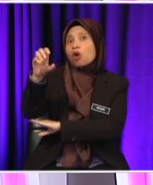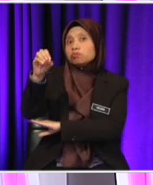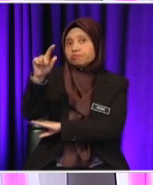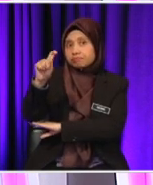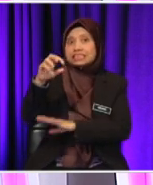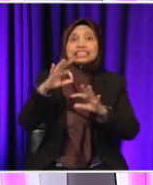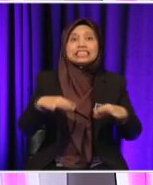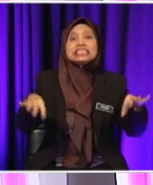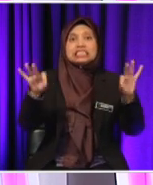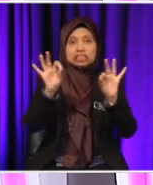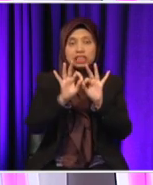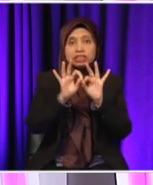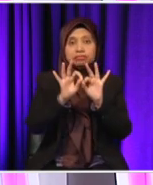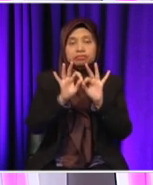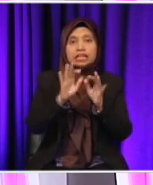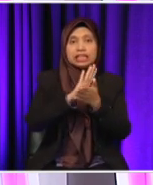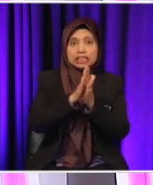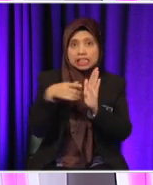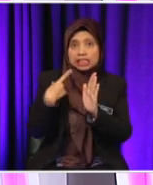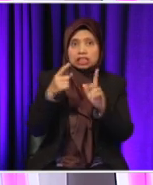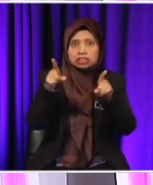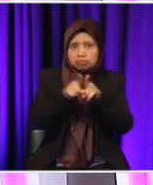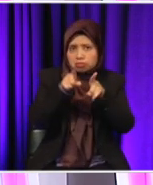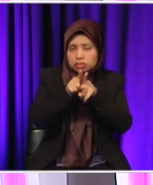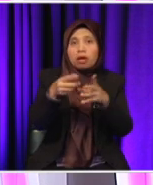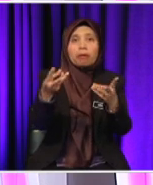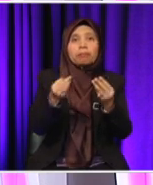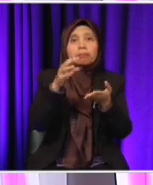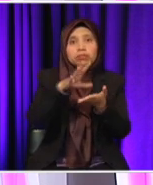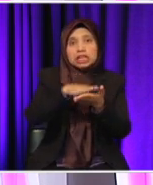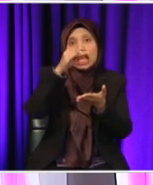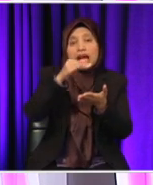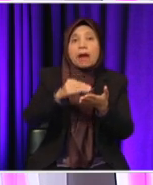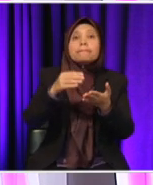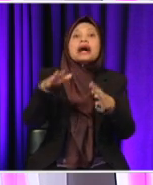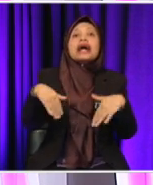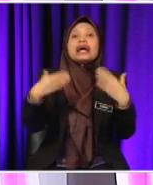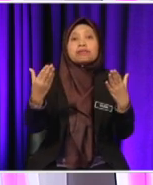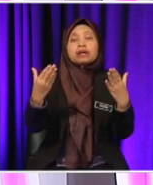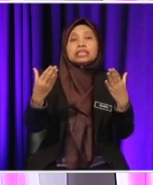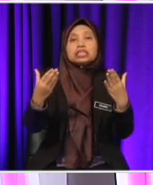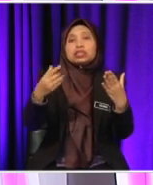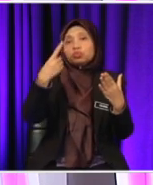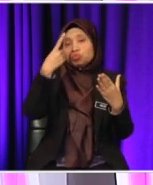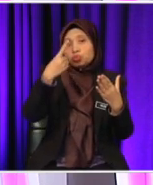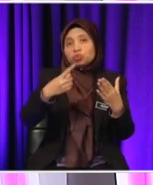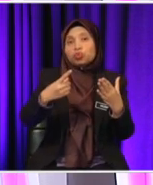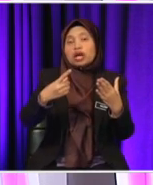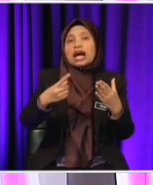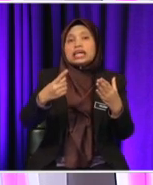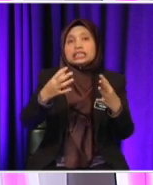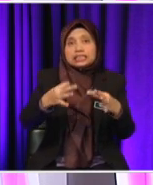akan bersama dengan cek sohaila dari sekolah dengan kebangsaan Rawa untuk kita pelajari teknik plot bagi cerpen